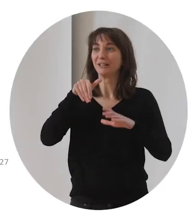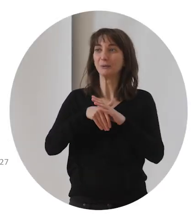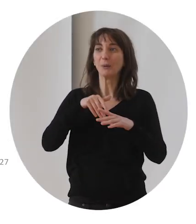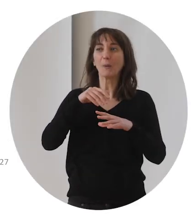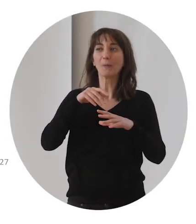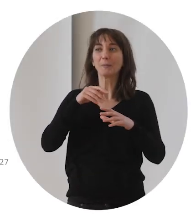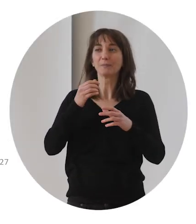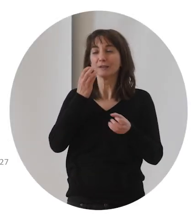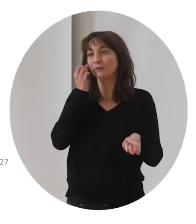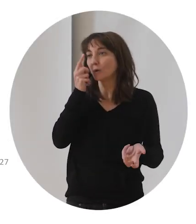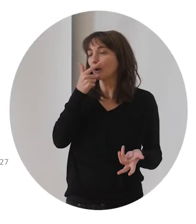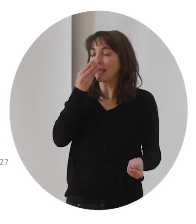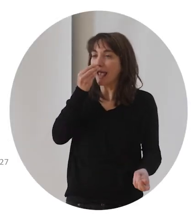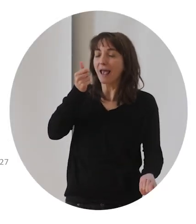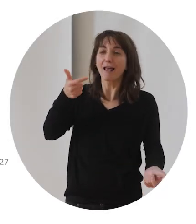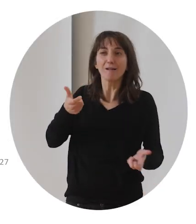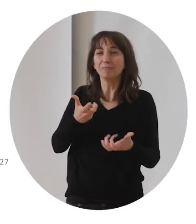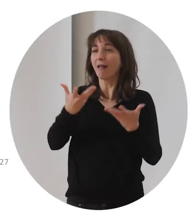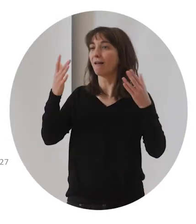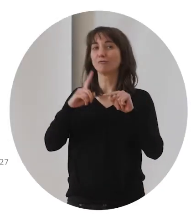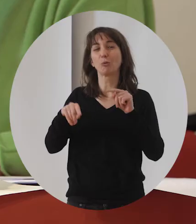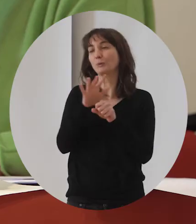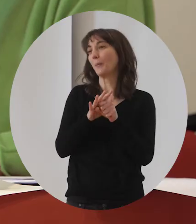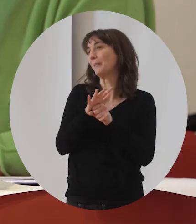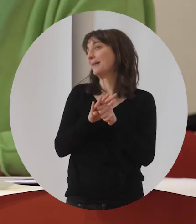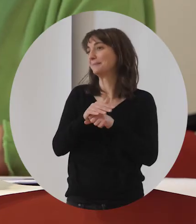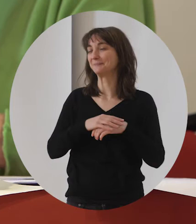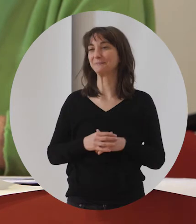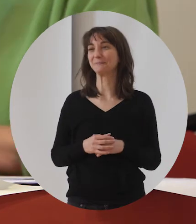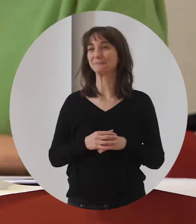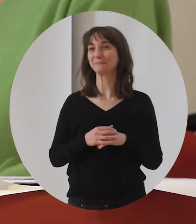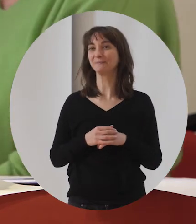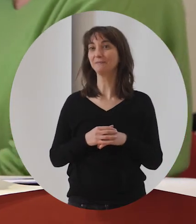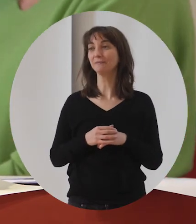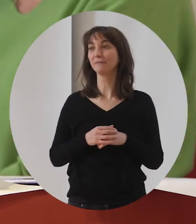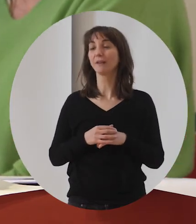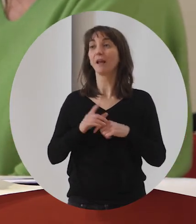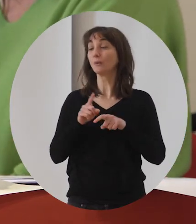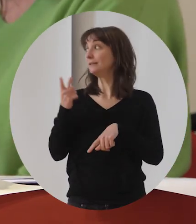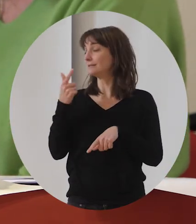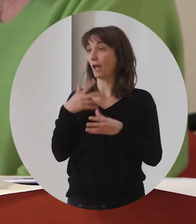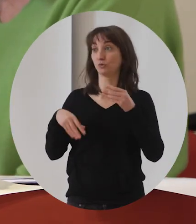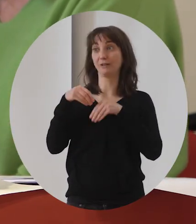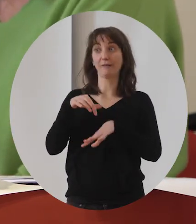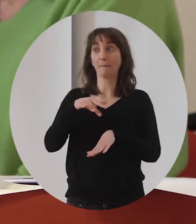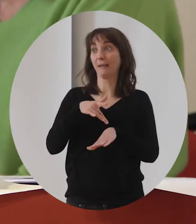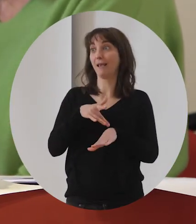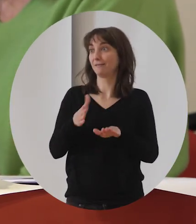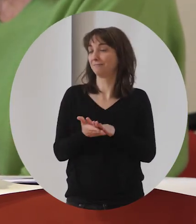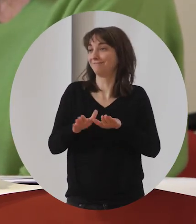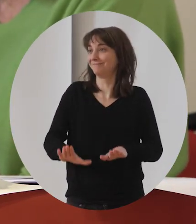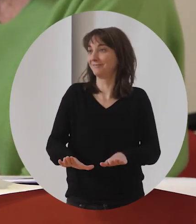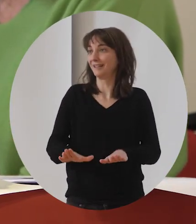de sensorimotricité et il y a beaucoup de choses qui sont dedans. Oui, et donc l'appui plantaire, vraiment chez